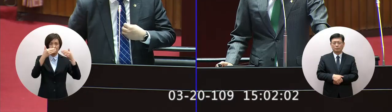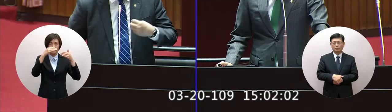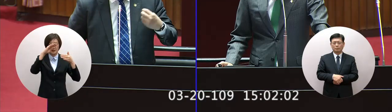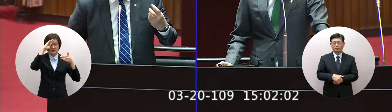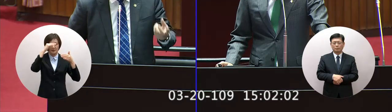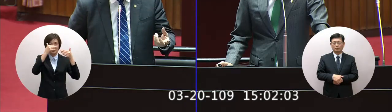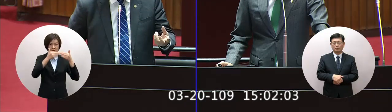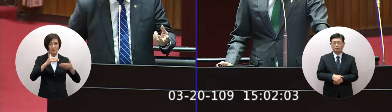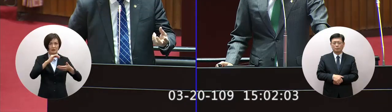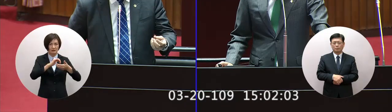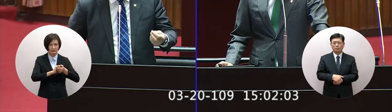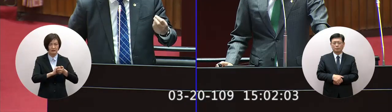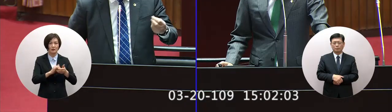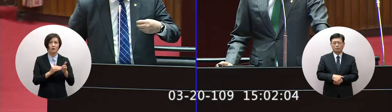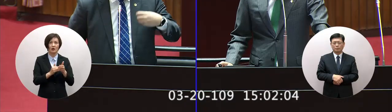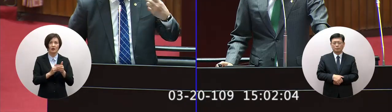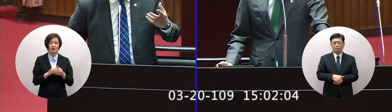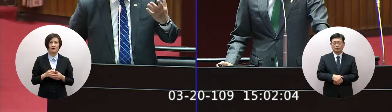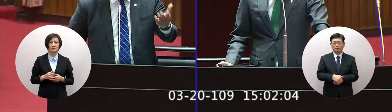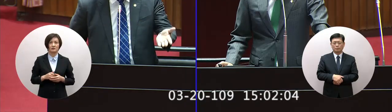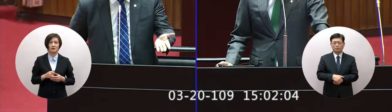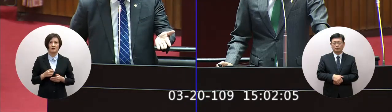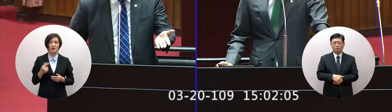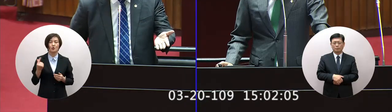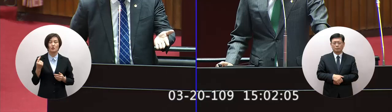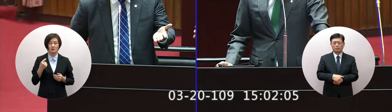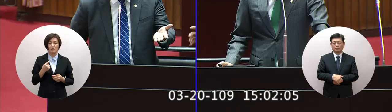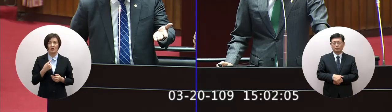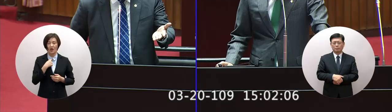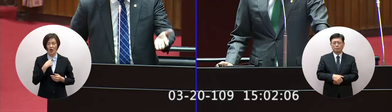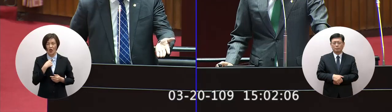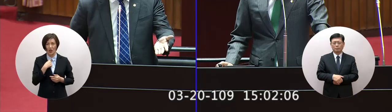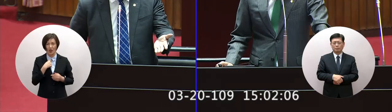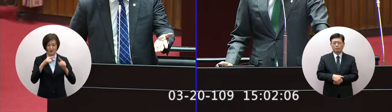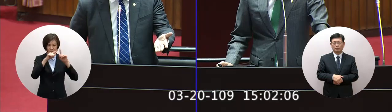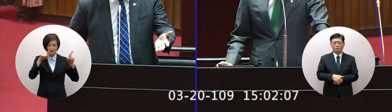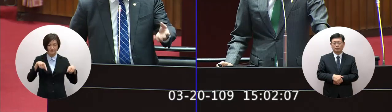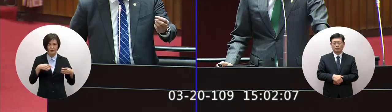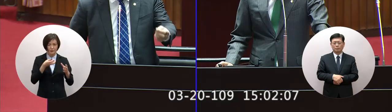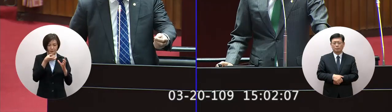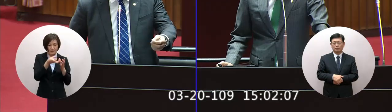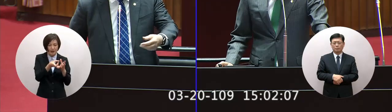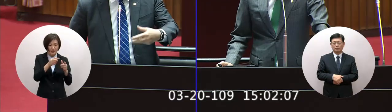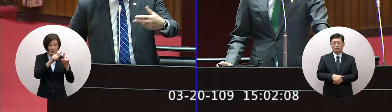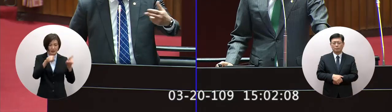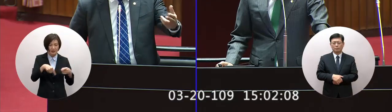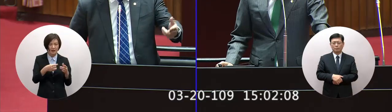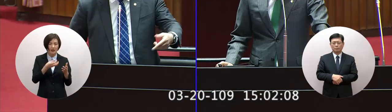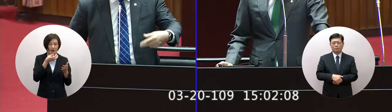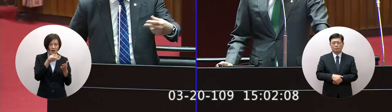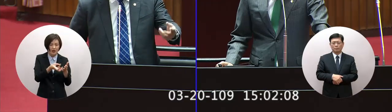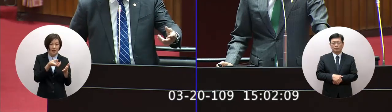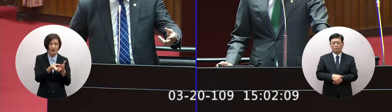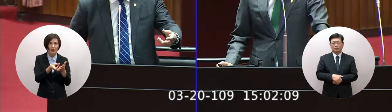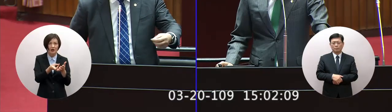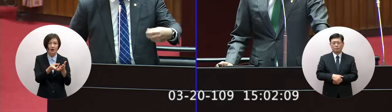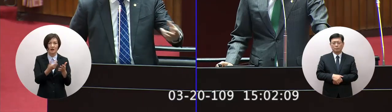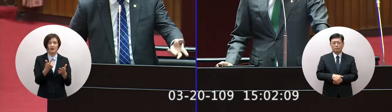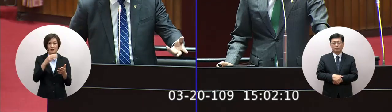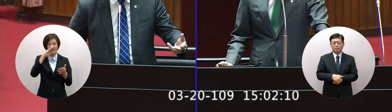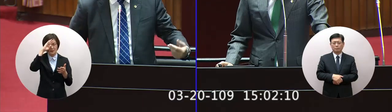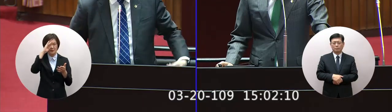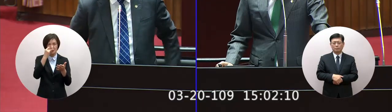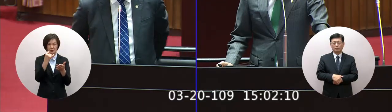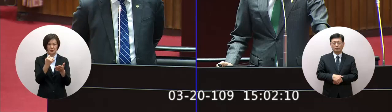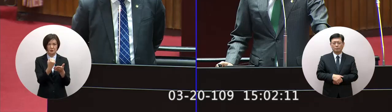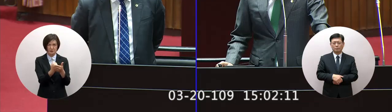病原体，但是我还没有被确诊，刚好我使用我咳嗽到那张纸钞上， 当那个纸钞在那个存活的过程中，当